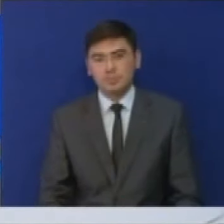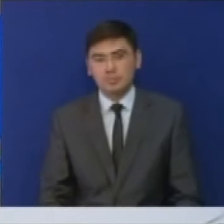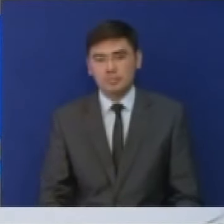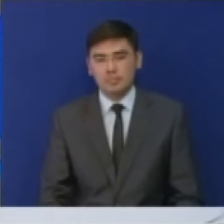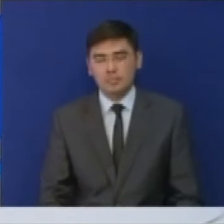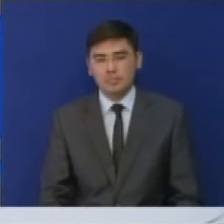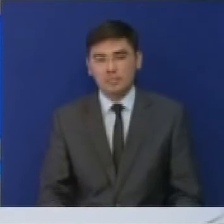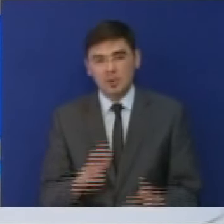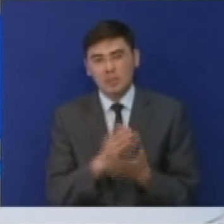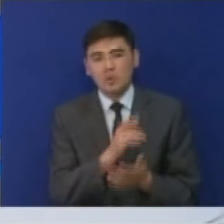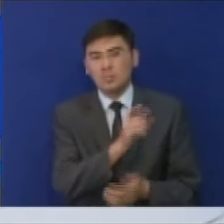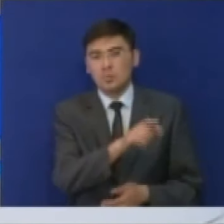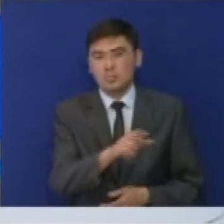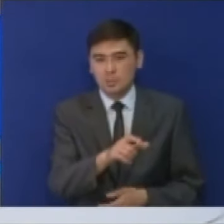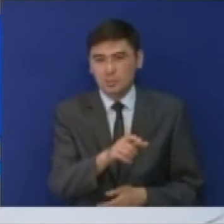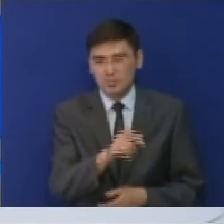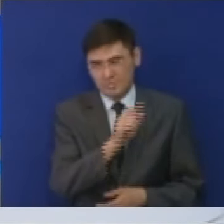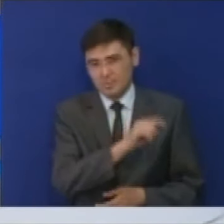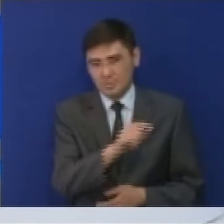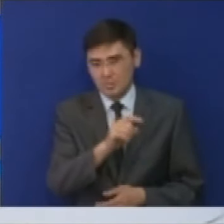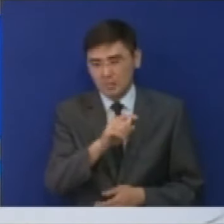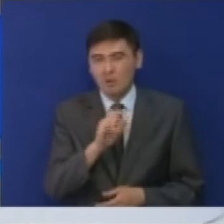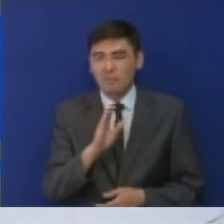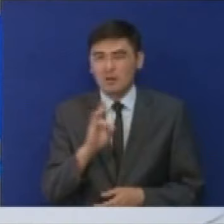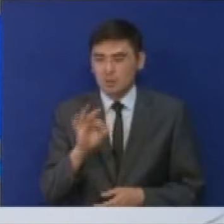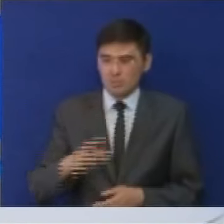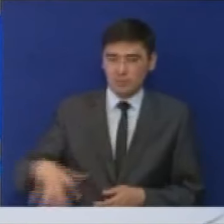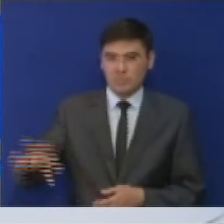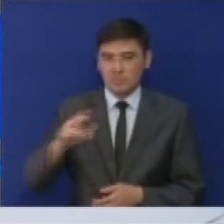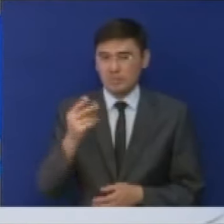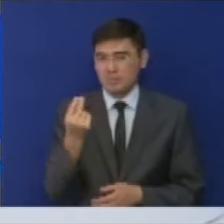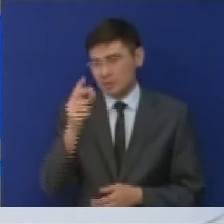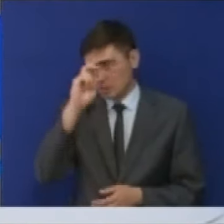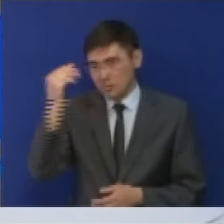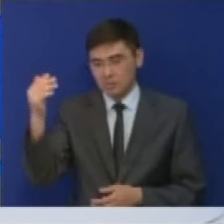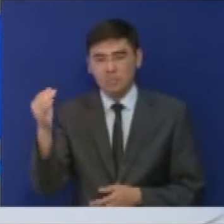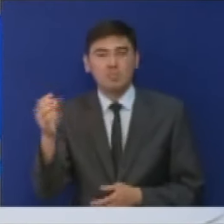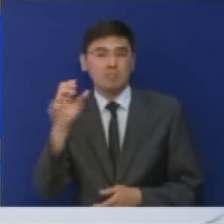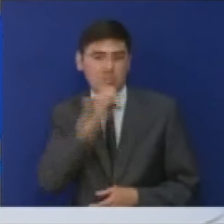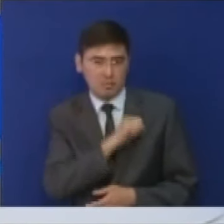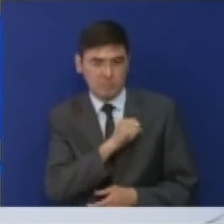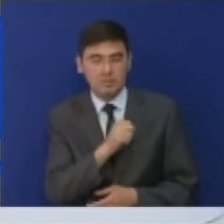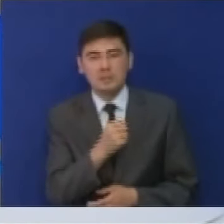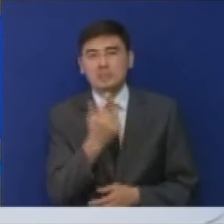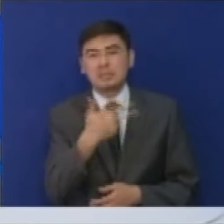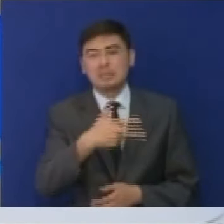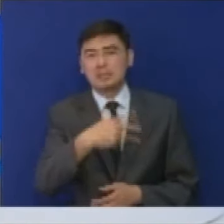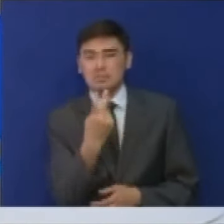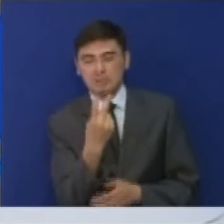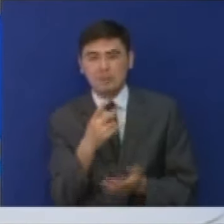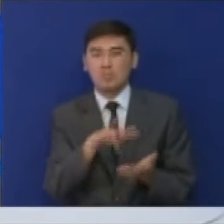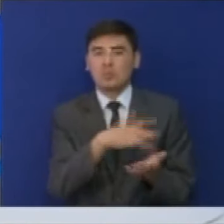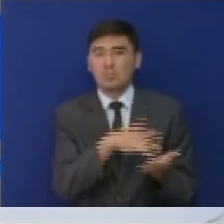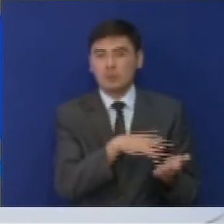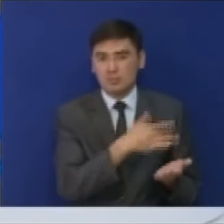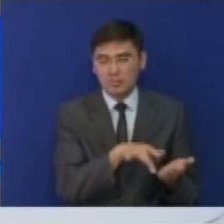К уголовной ответственности за хищение государственных средств в Восточном Казахстане привлечены 32 бухгалтера. Все они сотрудники школ, детских садов и